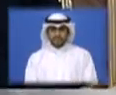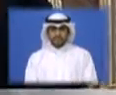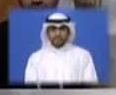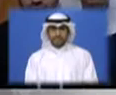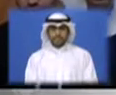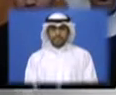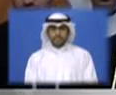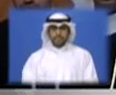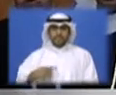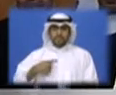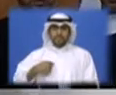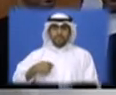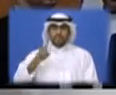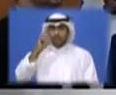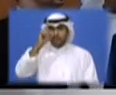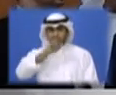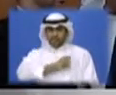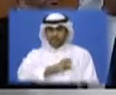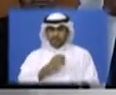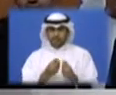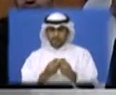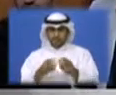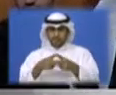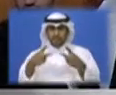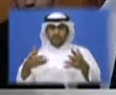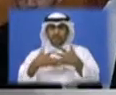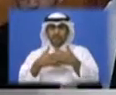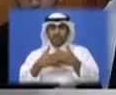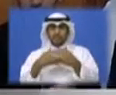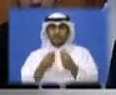بسم الله الرحمن الرحيم. شاركت مع وفد